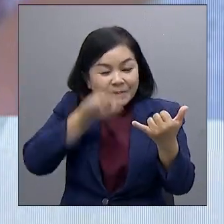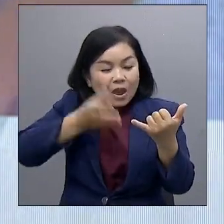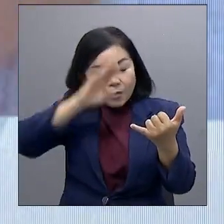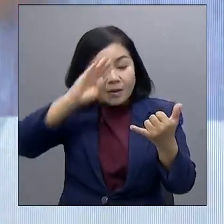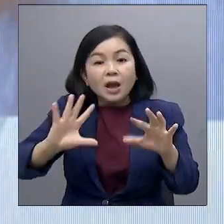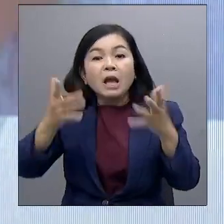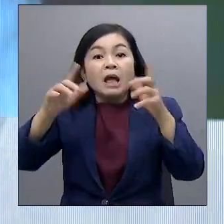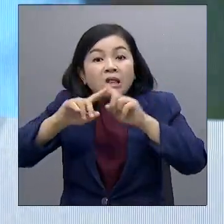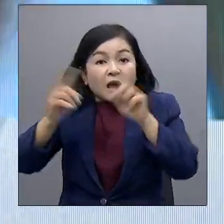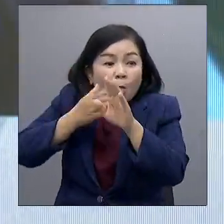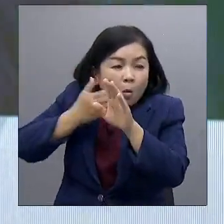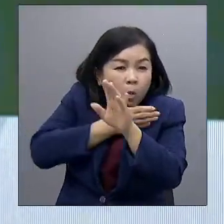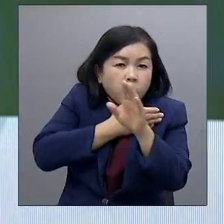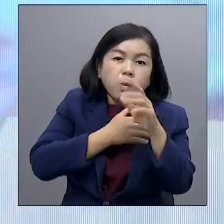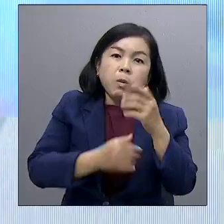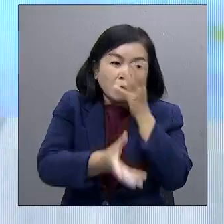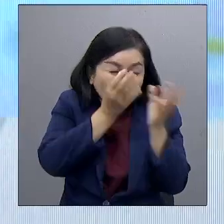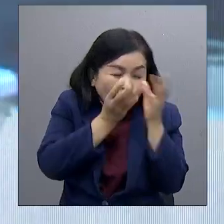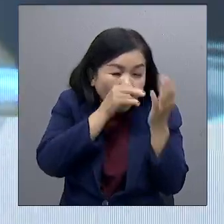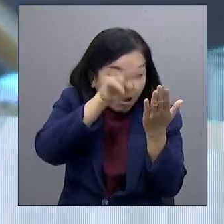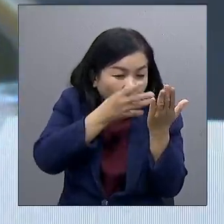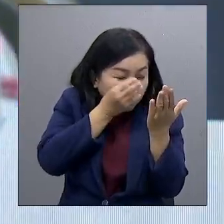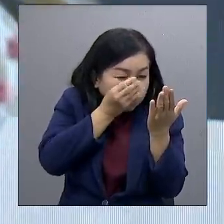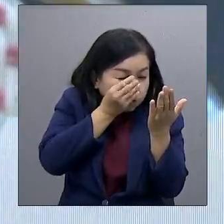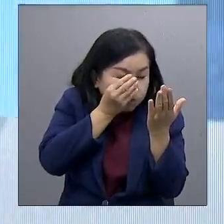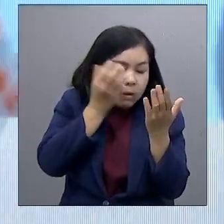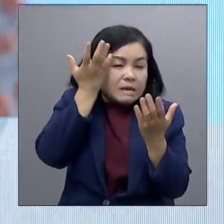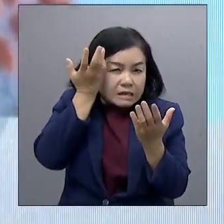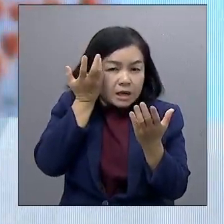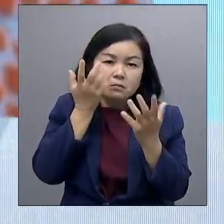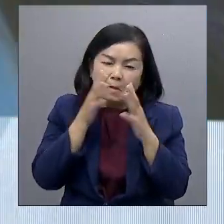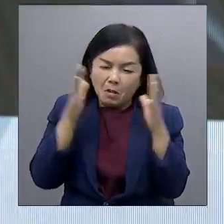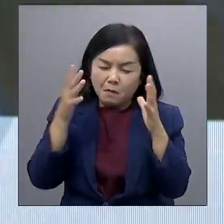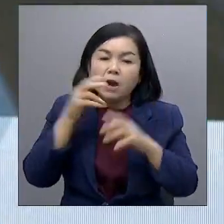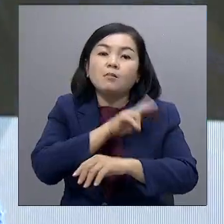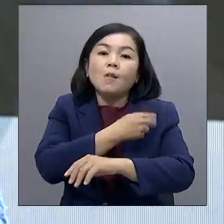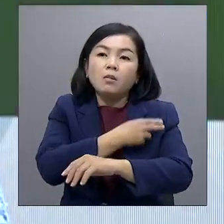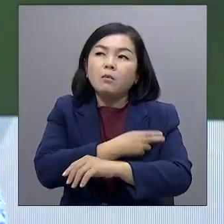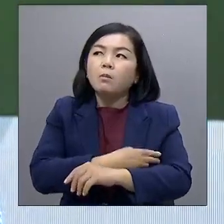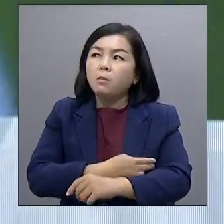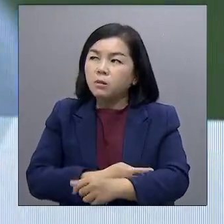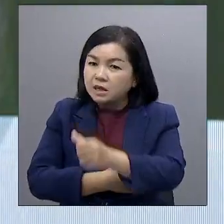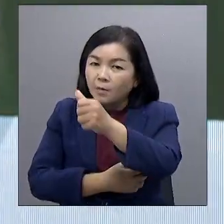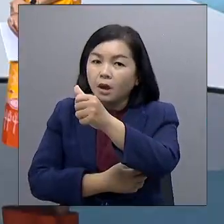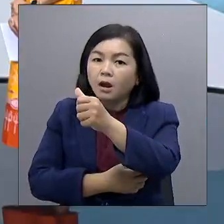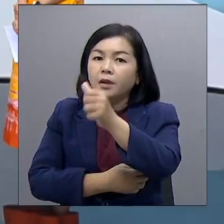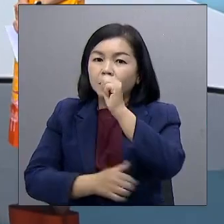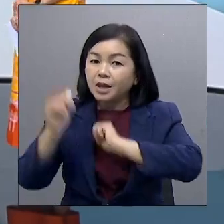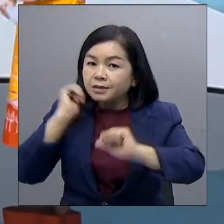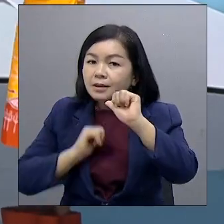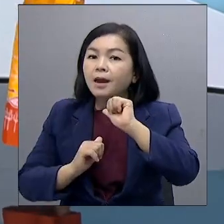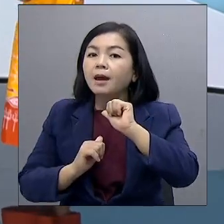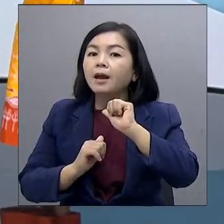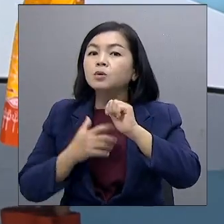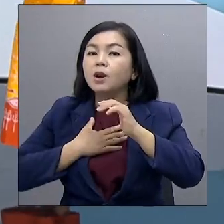แต่จริงๆเบื้องหลังเขาทรมานมากนะเต้องศึกษาอะไรเยอะเต้องแบกรับความกดดันเยอะแยะเลยเออนี่ไงคือด้วยบทด้วยเนื้อหามันก็ทำ